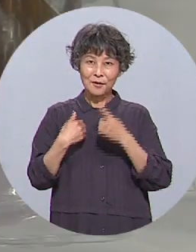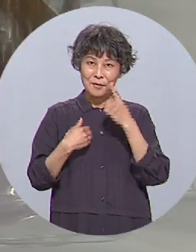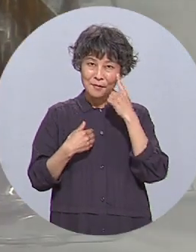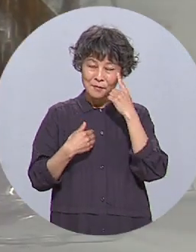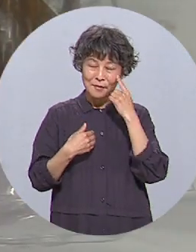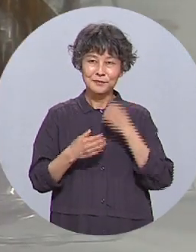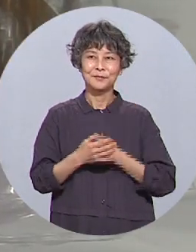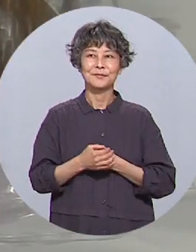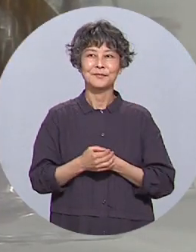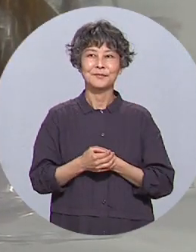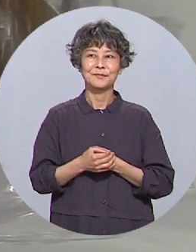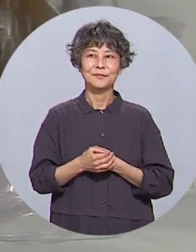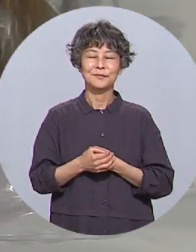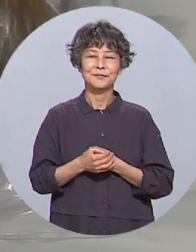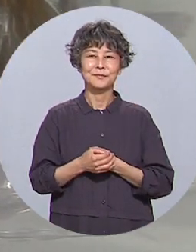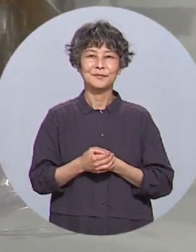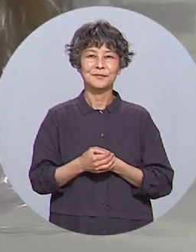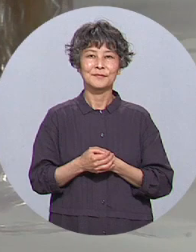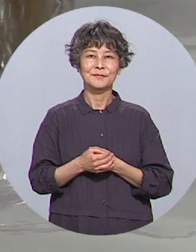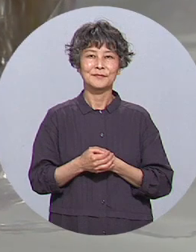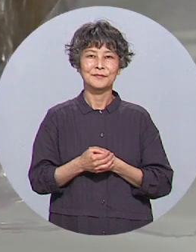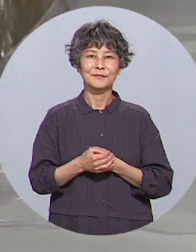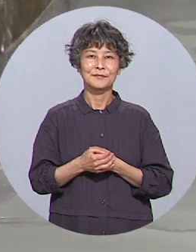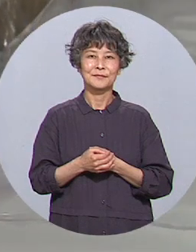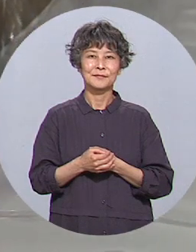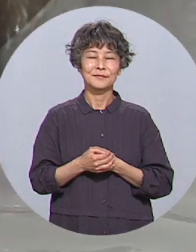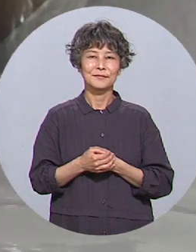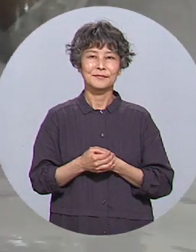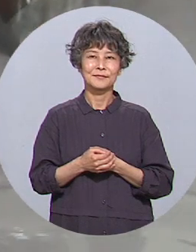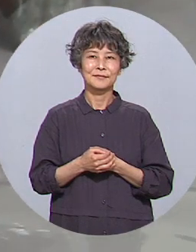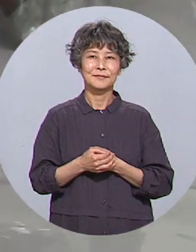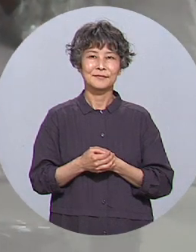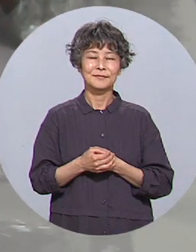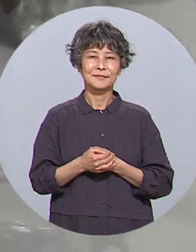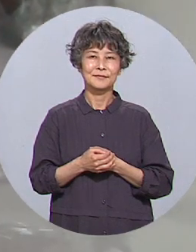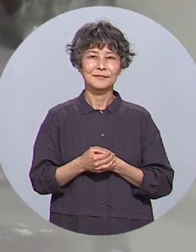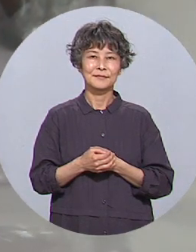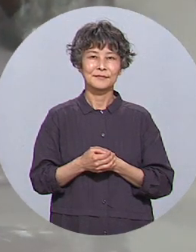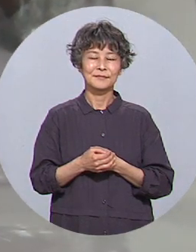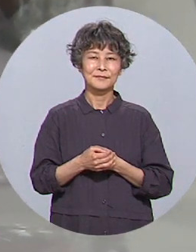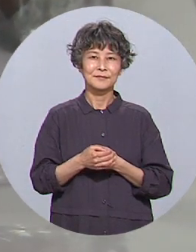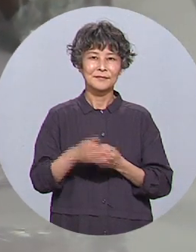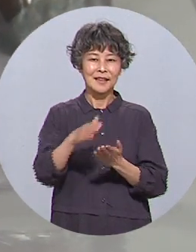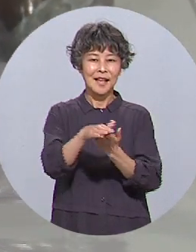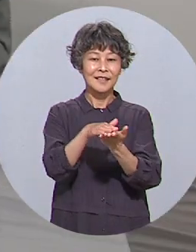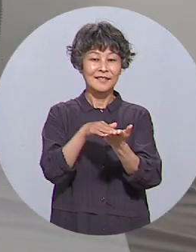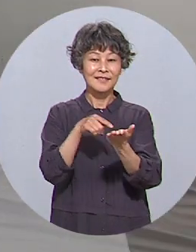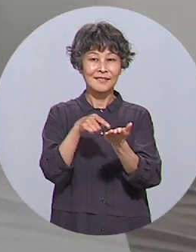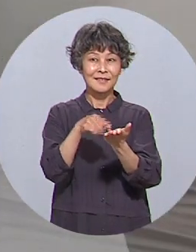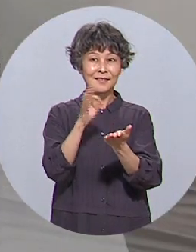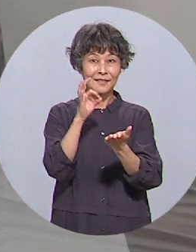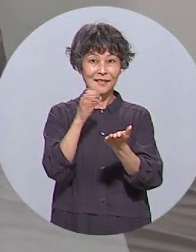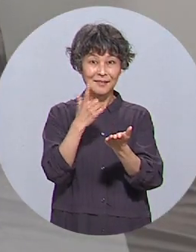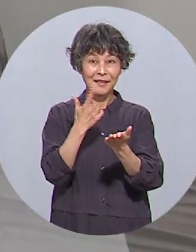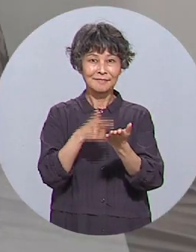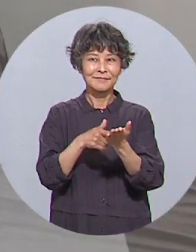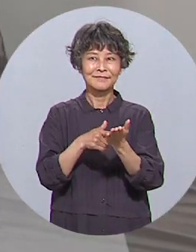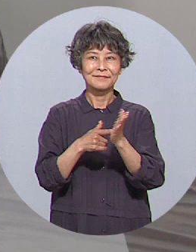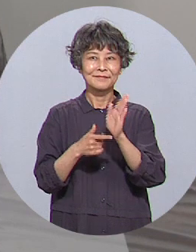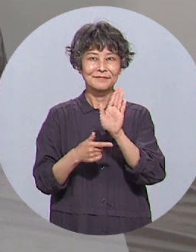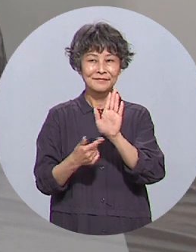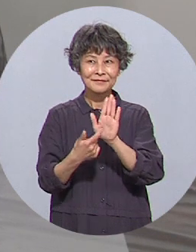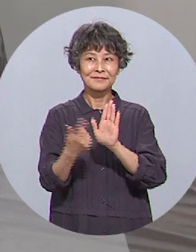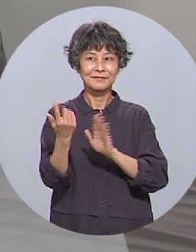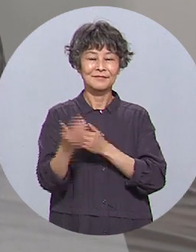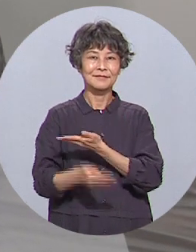けた。そしてこれをここに貼り付ければ。ちょっと待って、できました